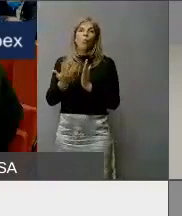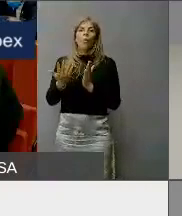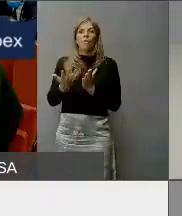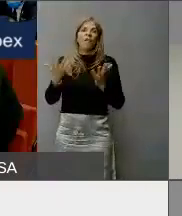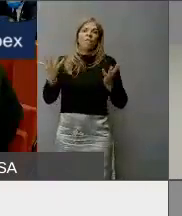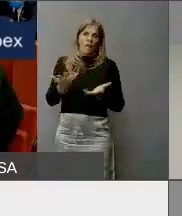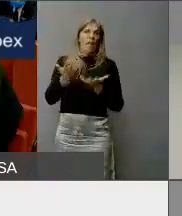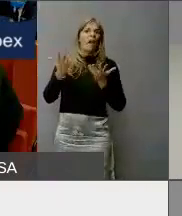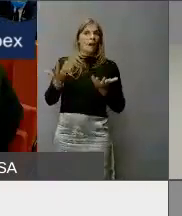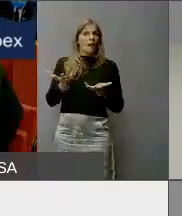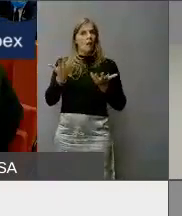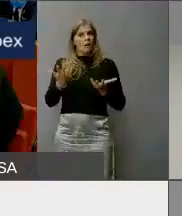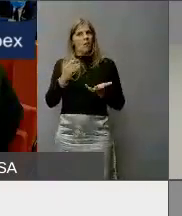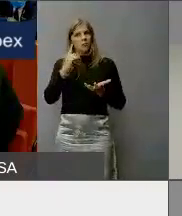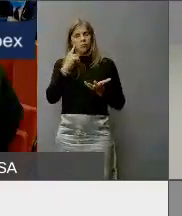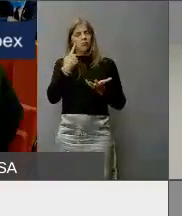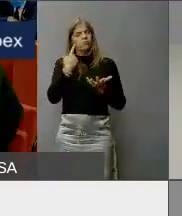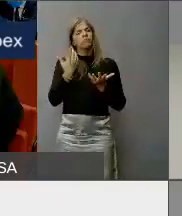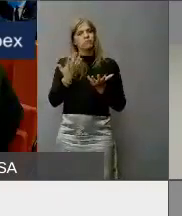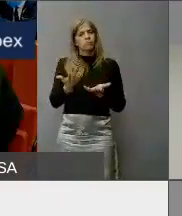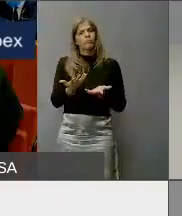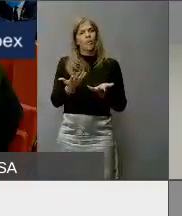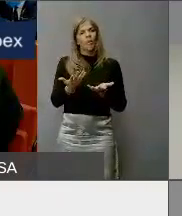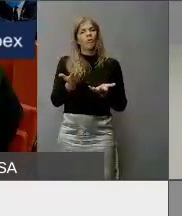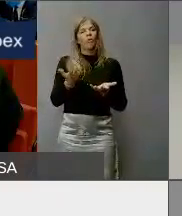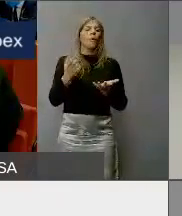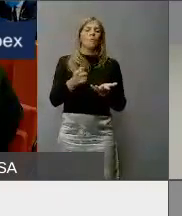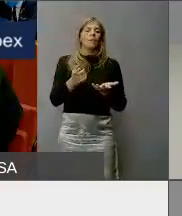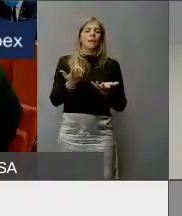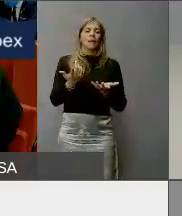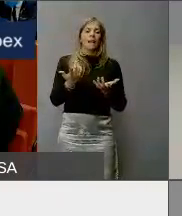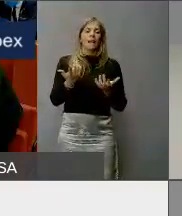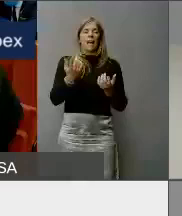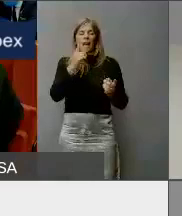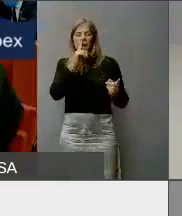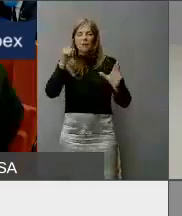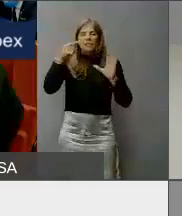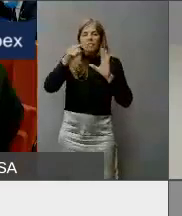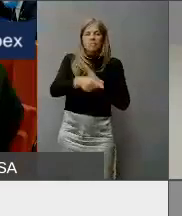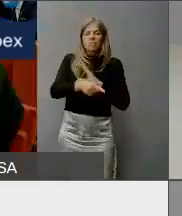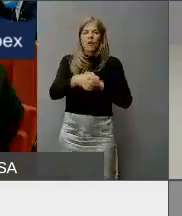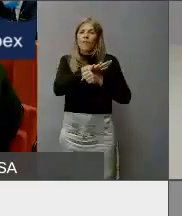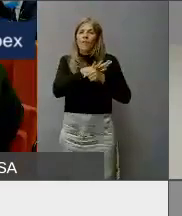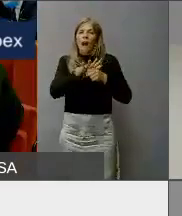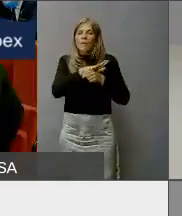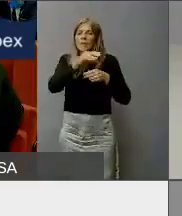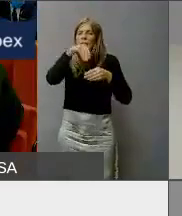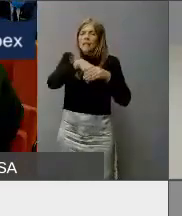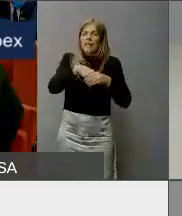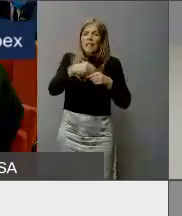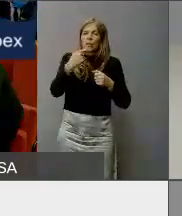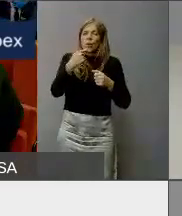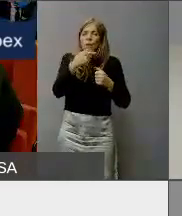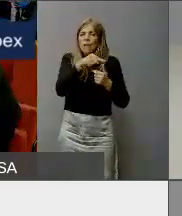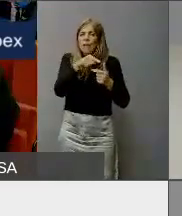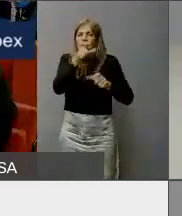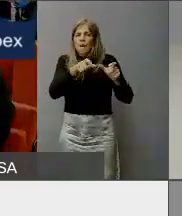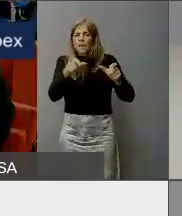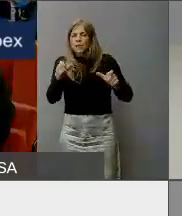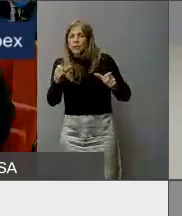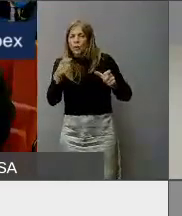oggi a quello che è una composizione familiare una composizione familiare che